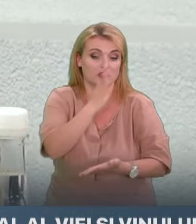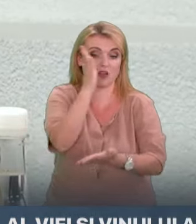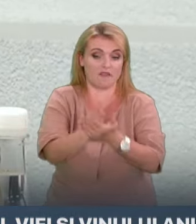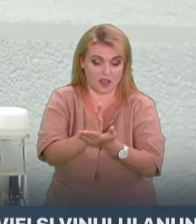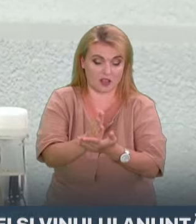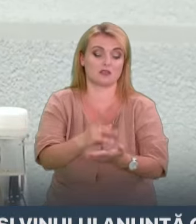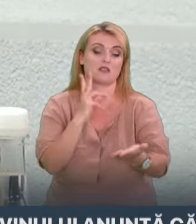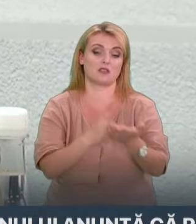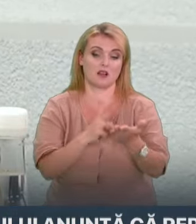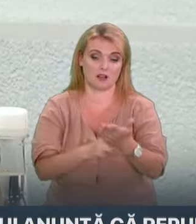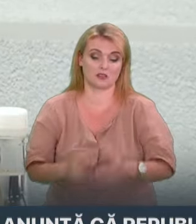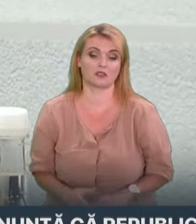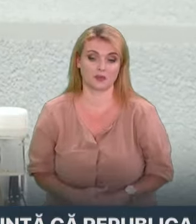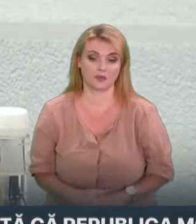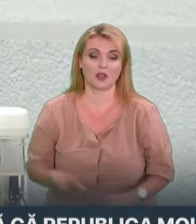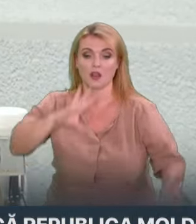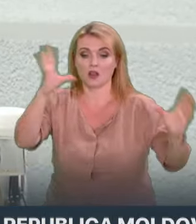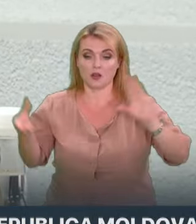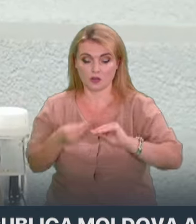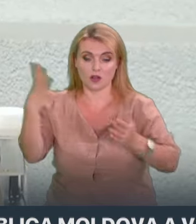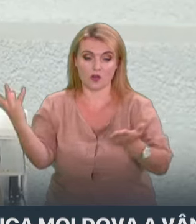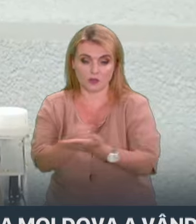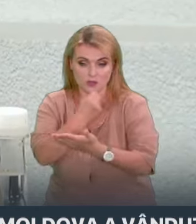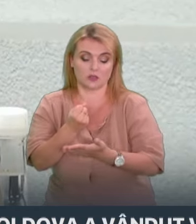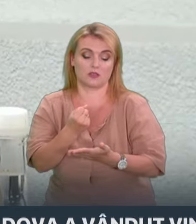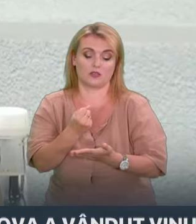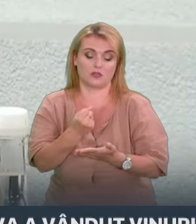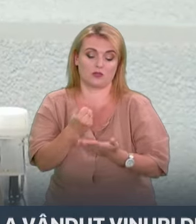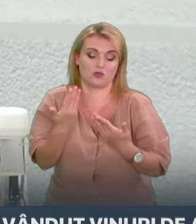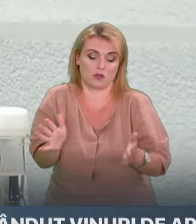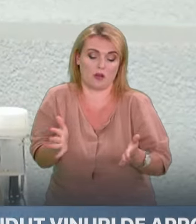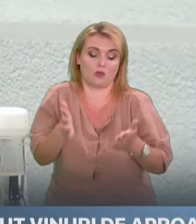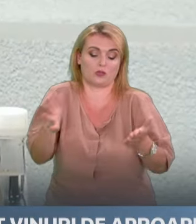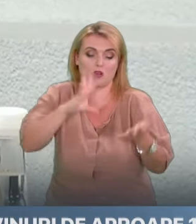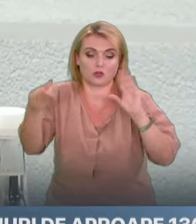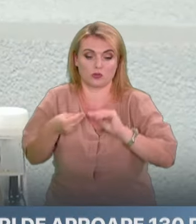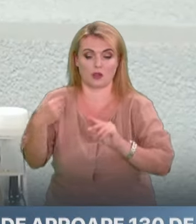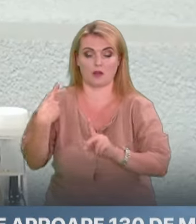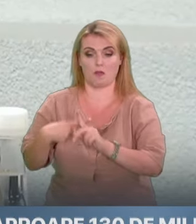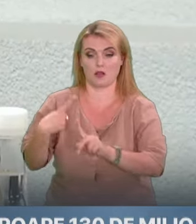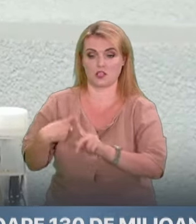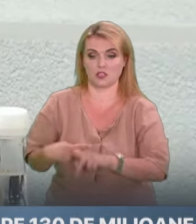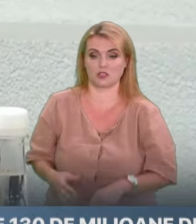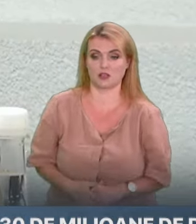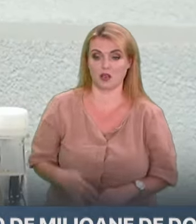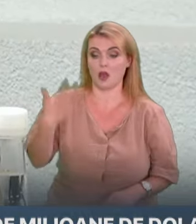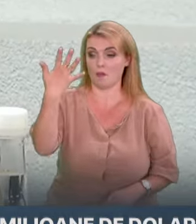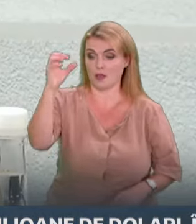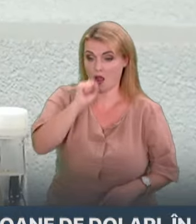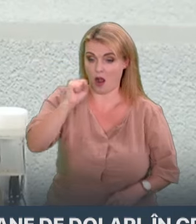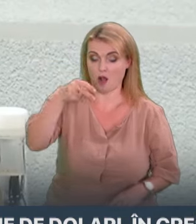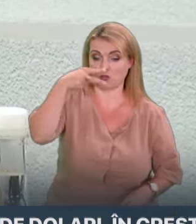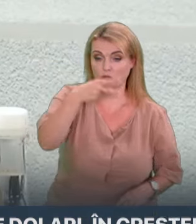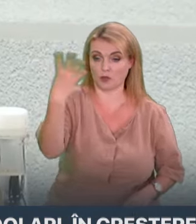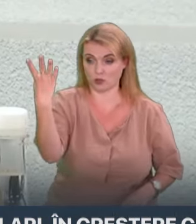periclităm mersul urmării penale și în general să obținem căreva rezultate pozitive. Astfel, la data de 5